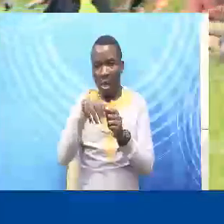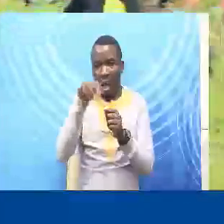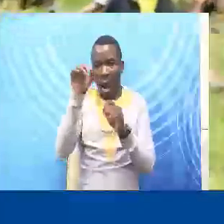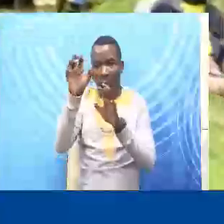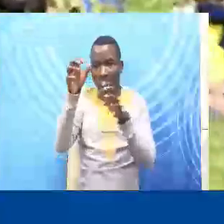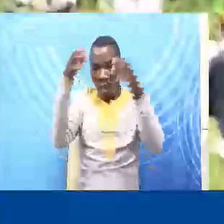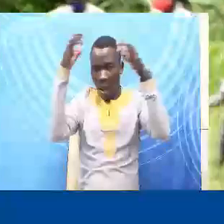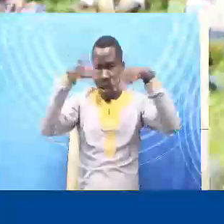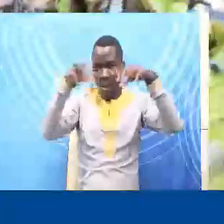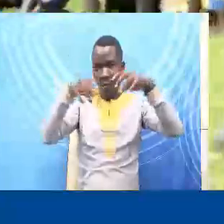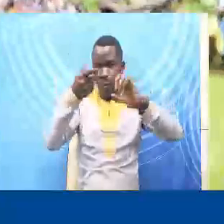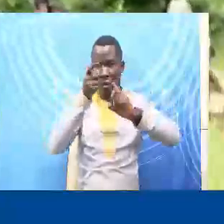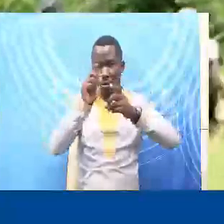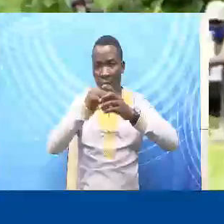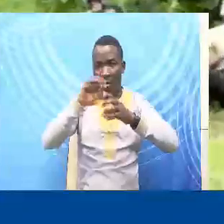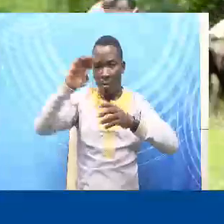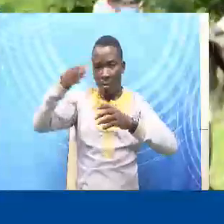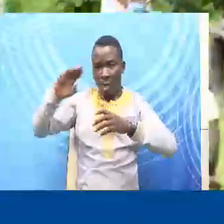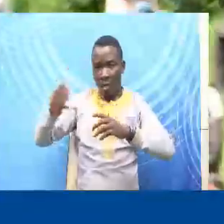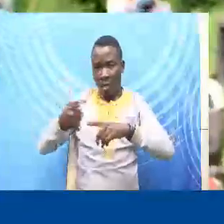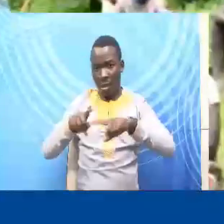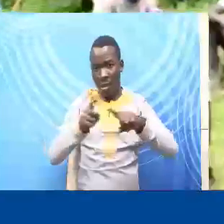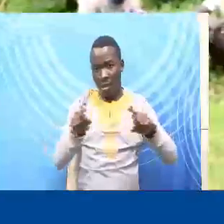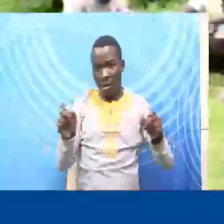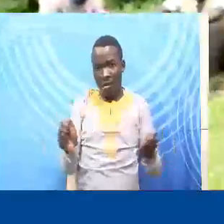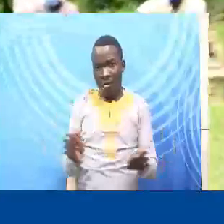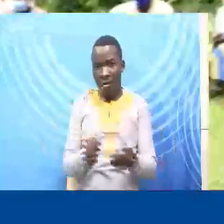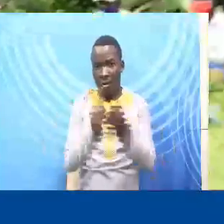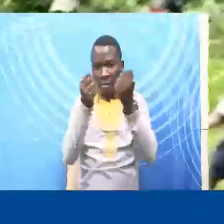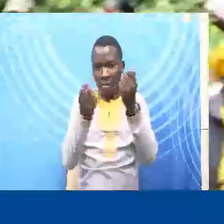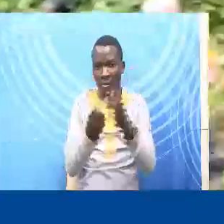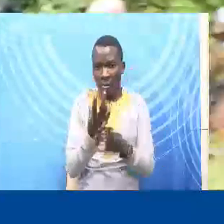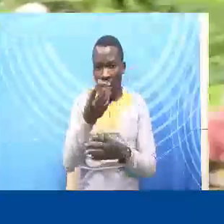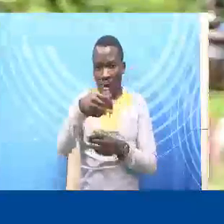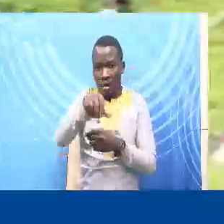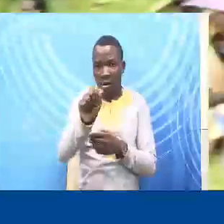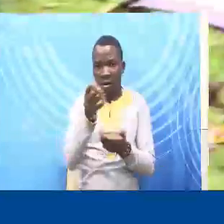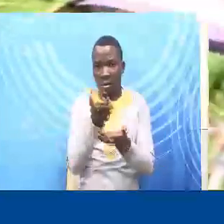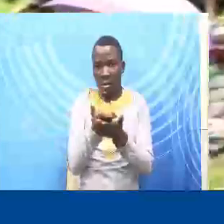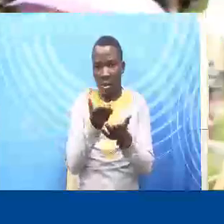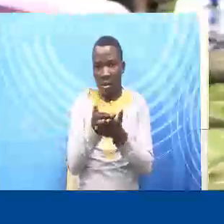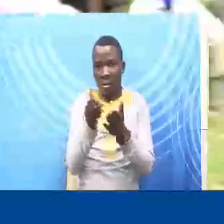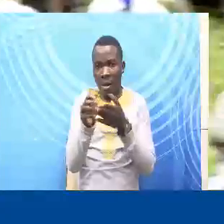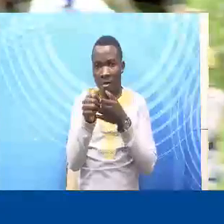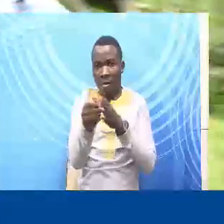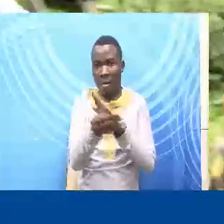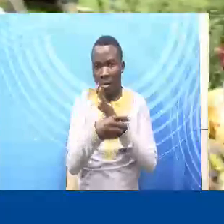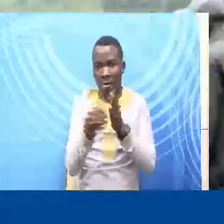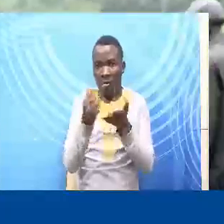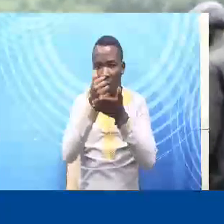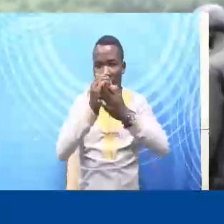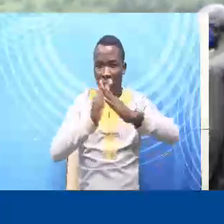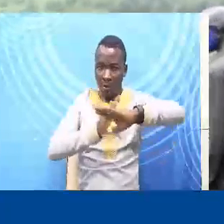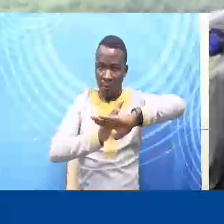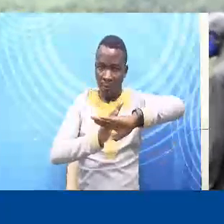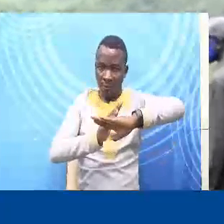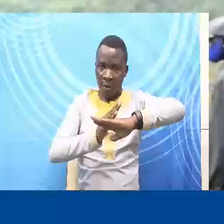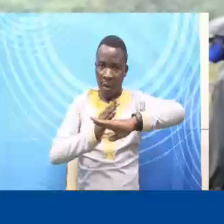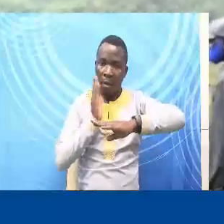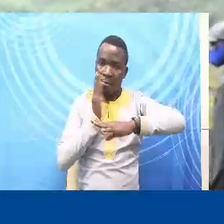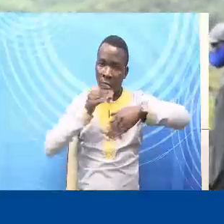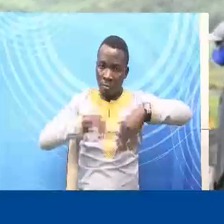ka Ruhango ngo yangize umusaruro wabo ku buryo bukomeye, aho bahera basobobeza bw'aka karere kubafasha kurwanya isuri. Imbogamizi zo